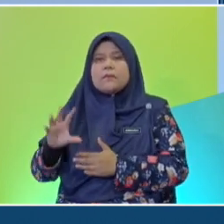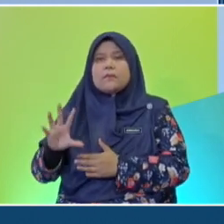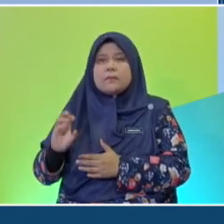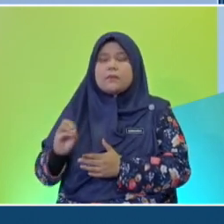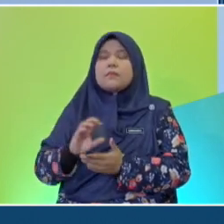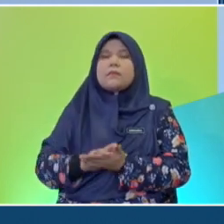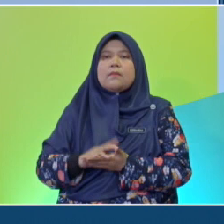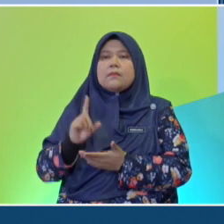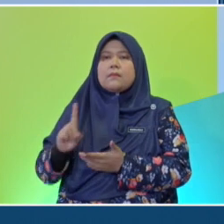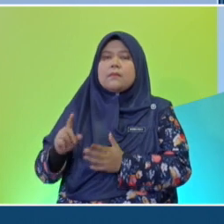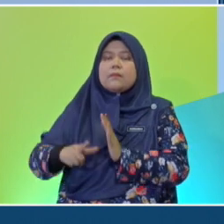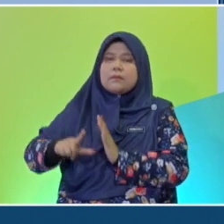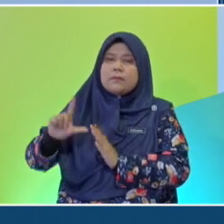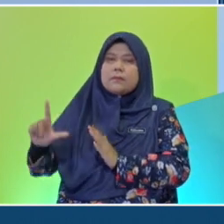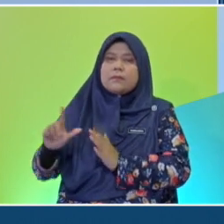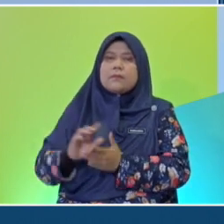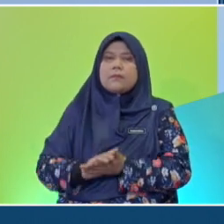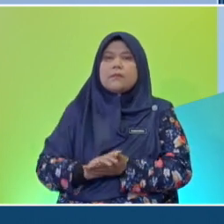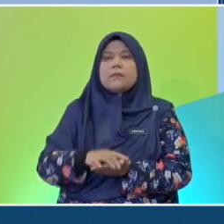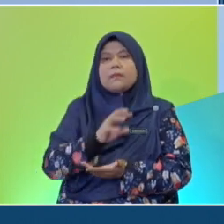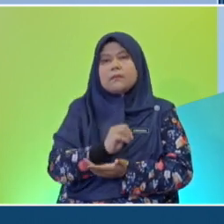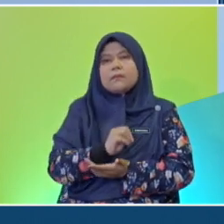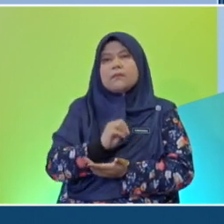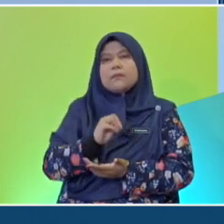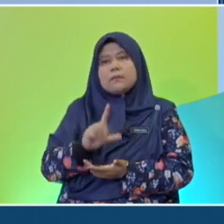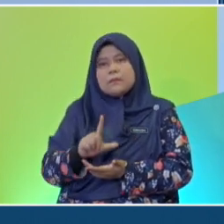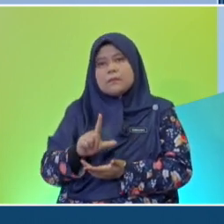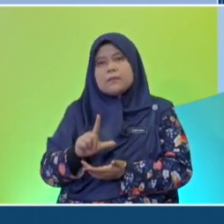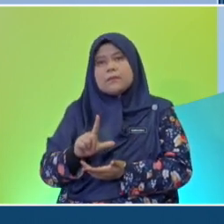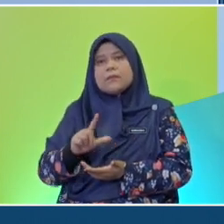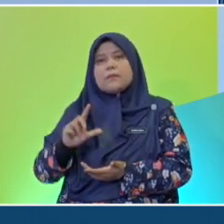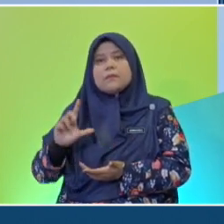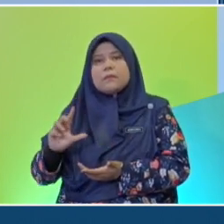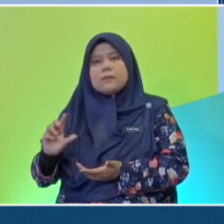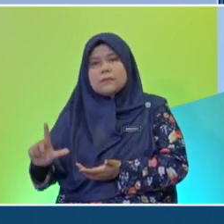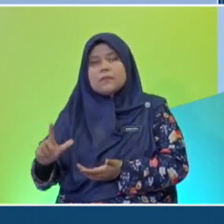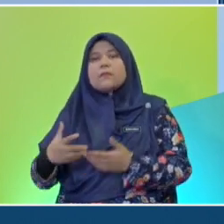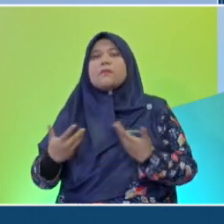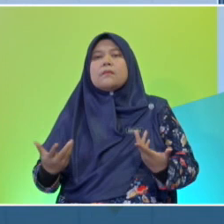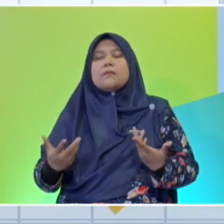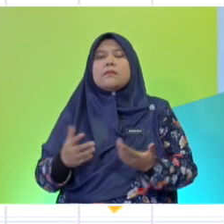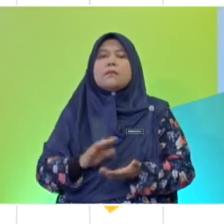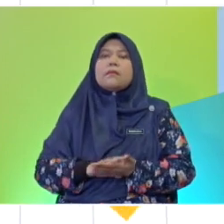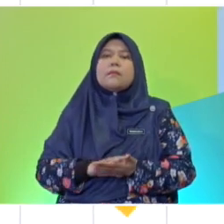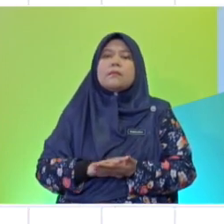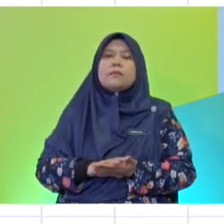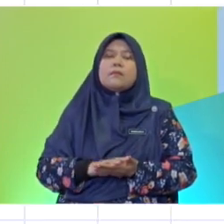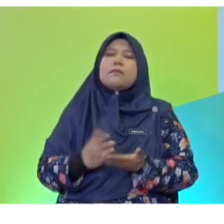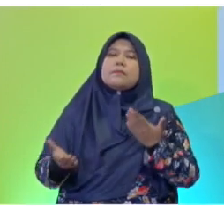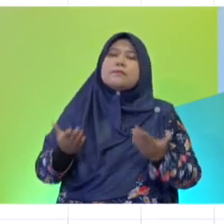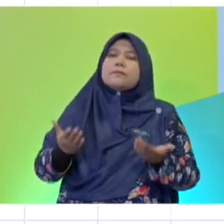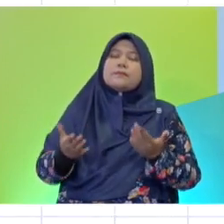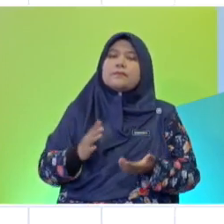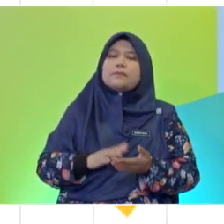satu liter ada ml HDL Ade militer ada itu jadi agaknya Apakah